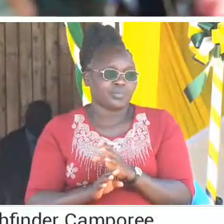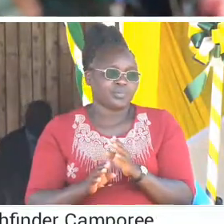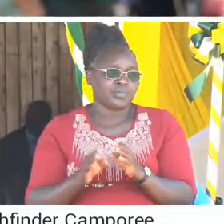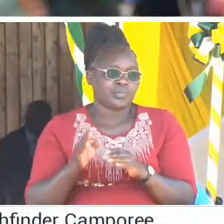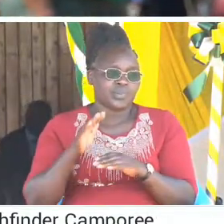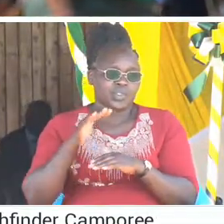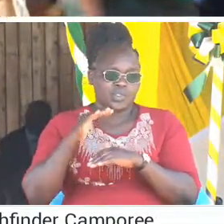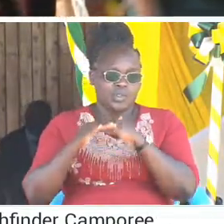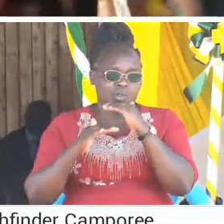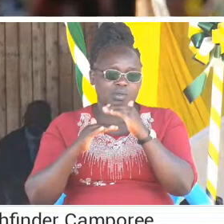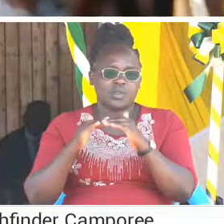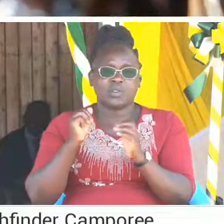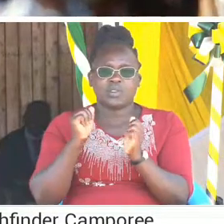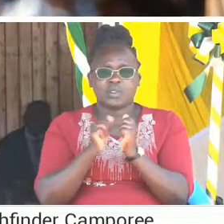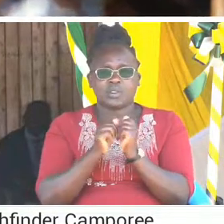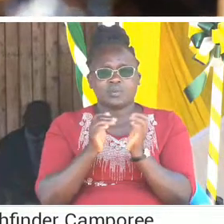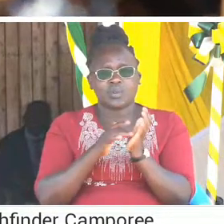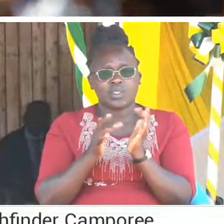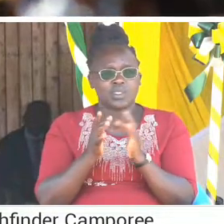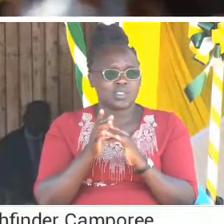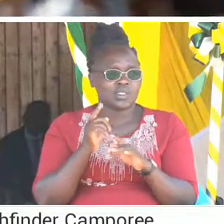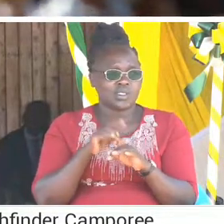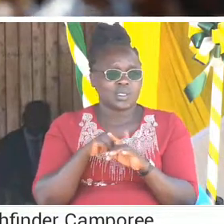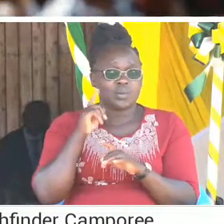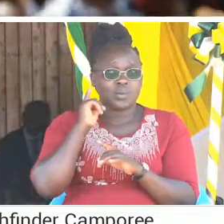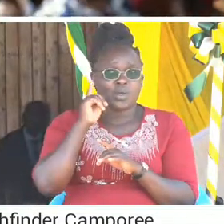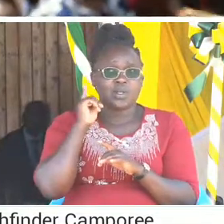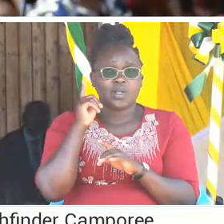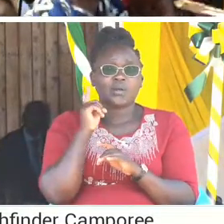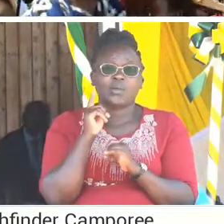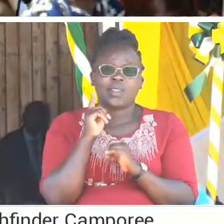Unapanda, unapanda na Yesu. Ukifika pale juu,